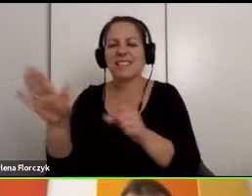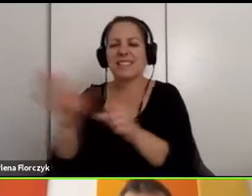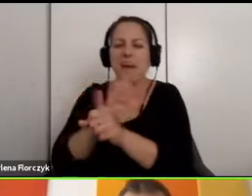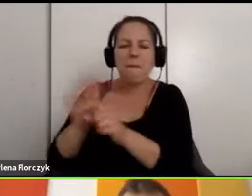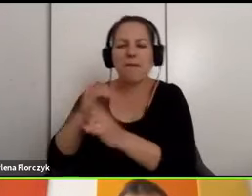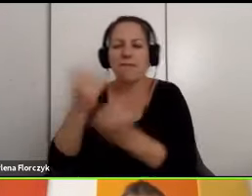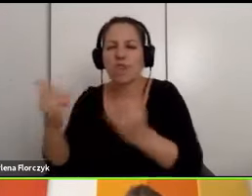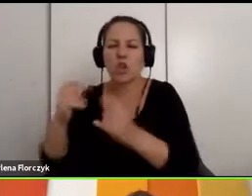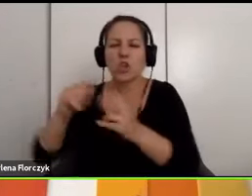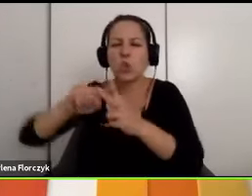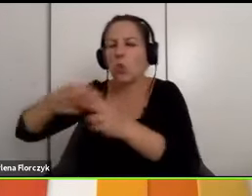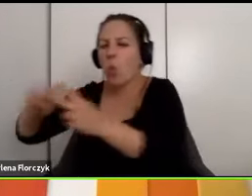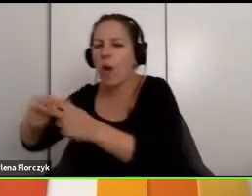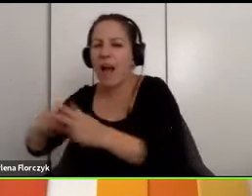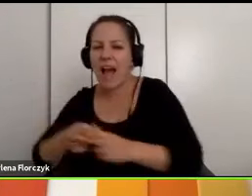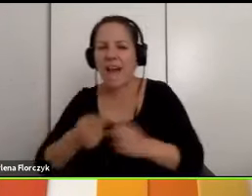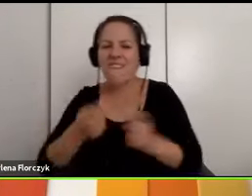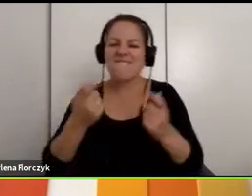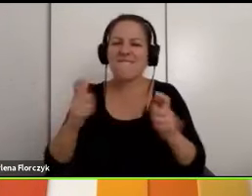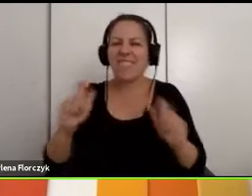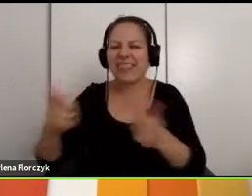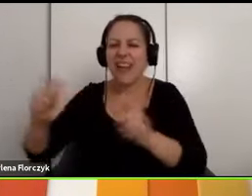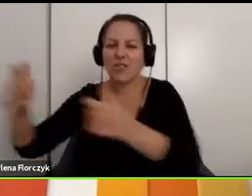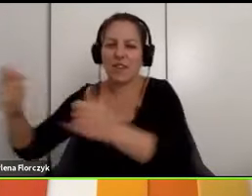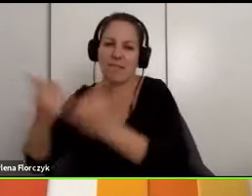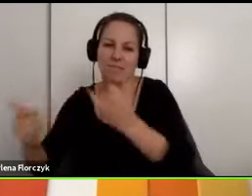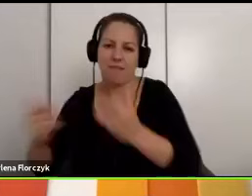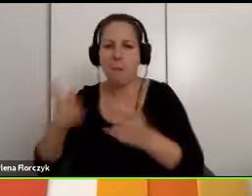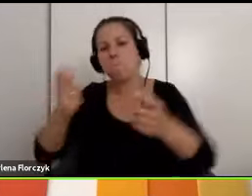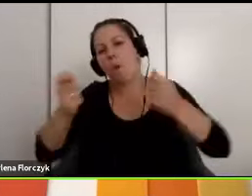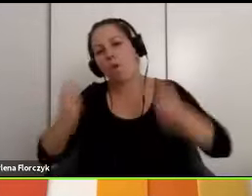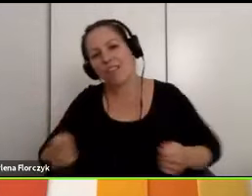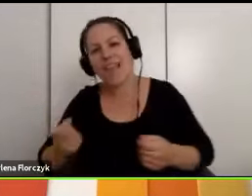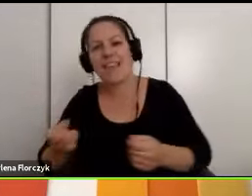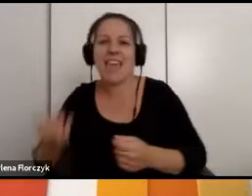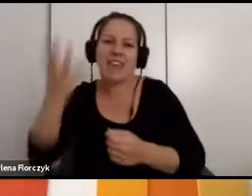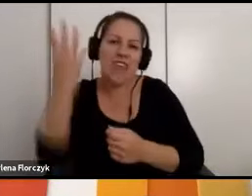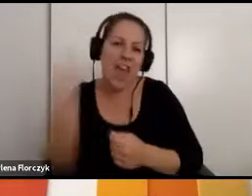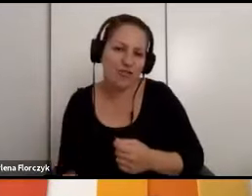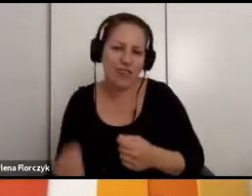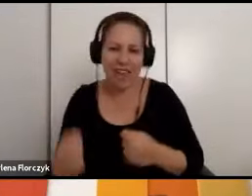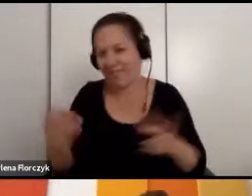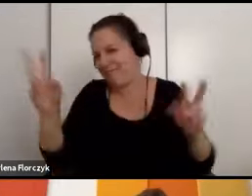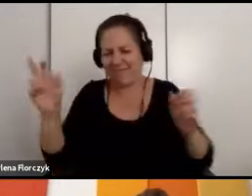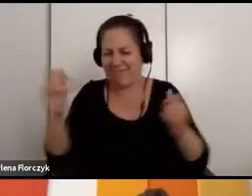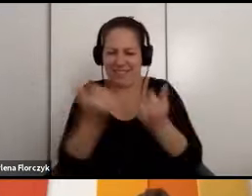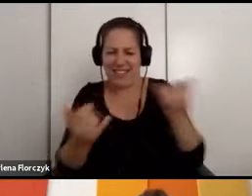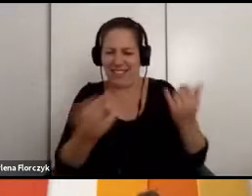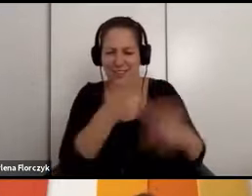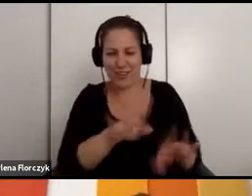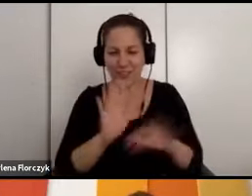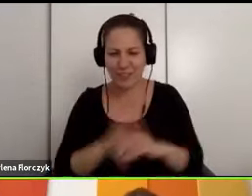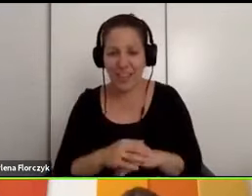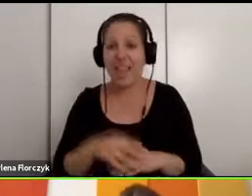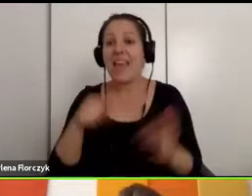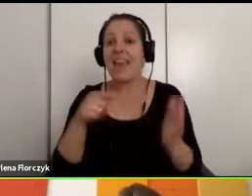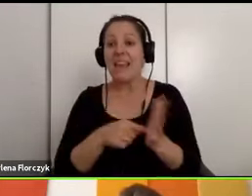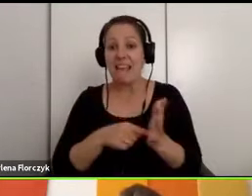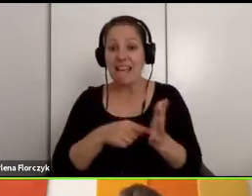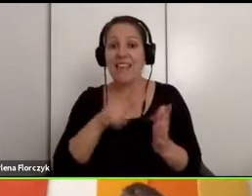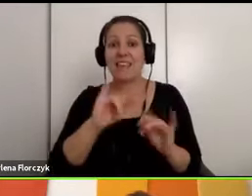jakimiś sezonowymi wydarzeniami, typu jakieś pożegnanie jesieni czy inne rzeczy. No i